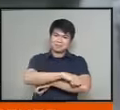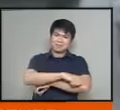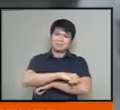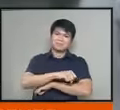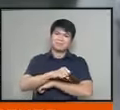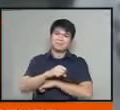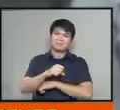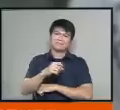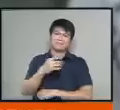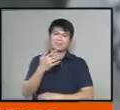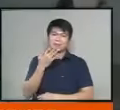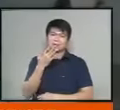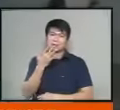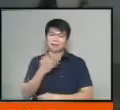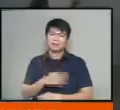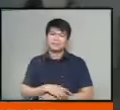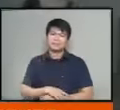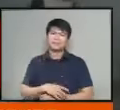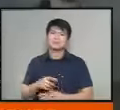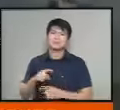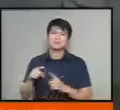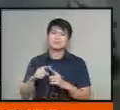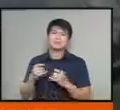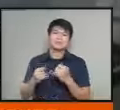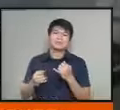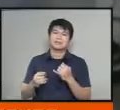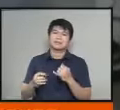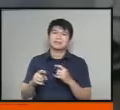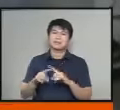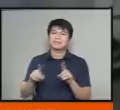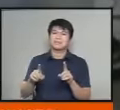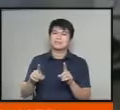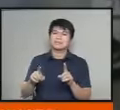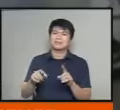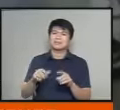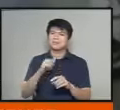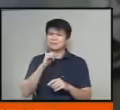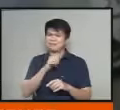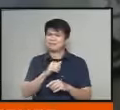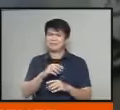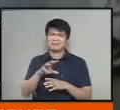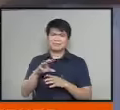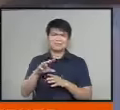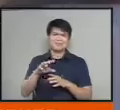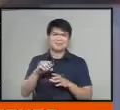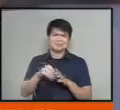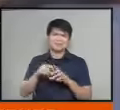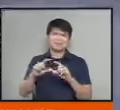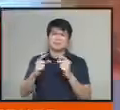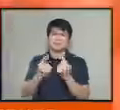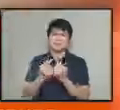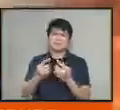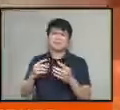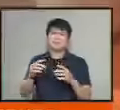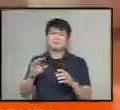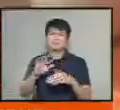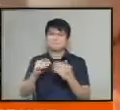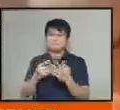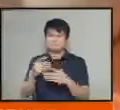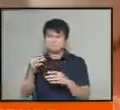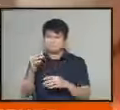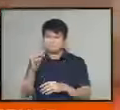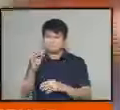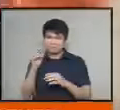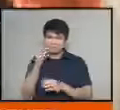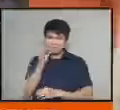doon nakatikim po. Pero giit ni Looney, hindi sa grupo niya ang lahat ng drogang nasa bat. Tingin niya, sinet up lang sila